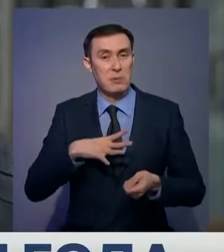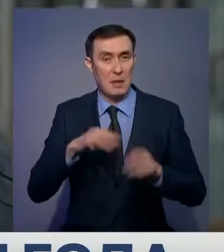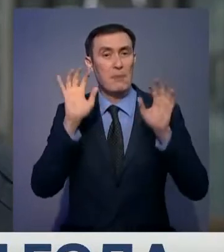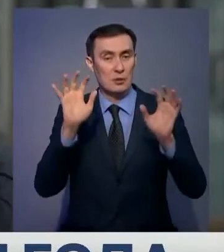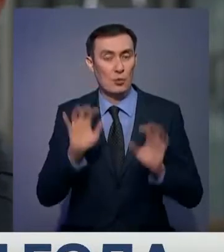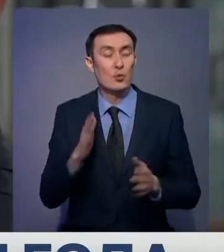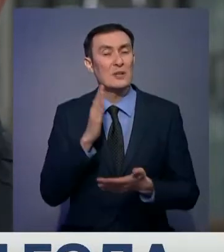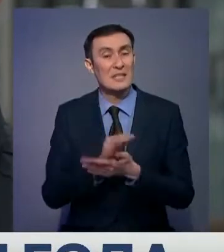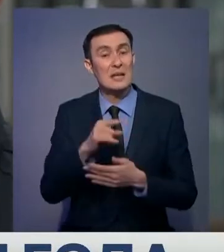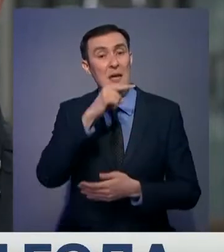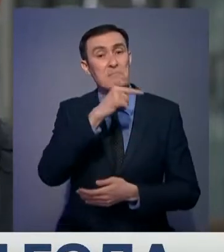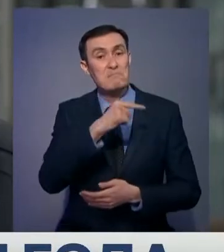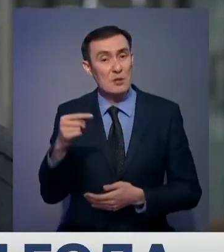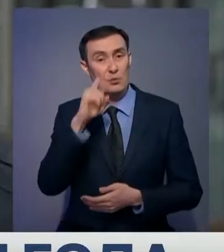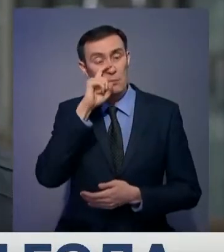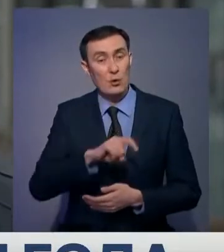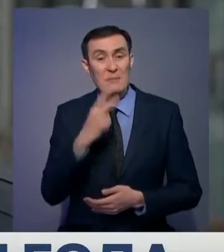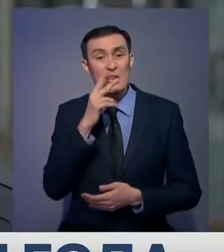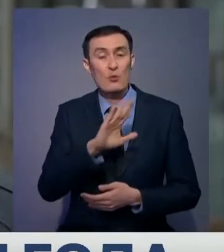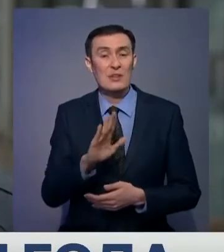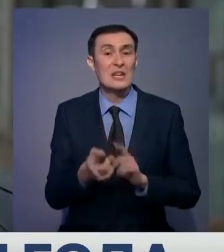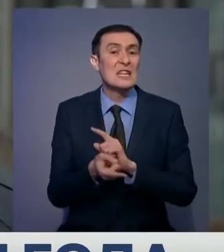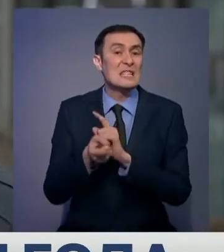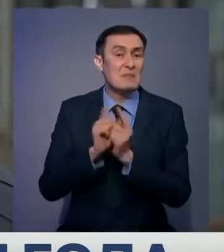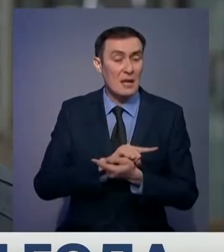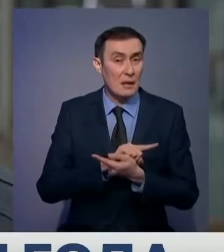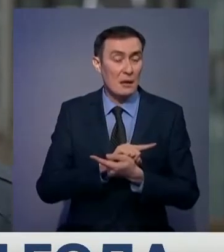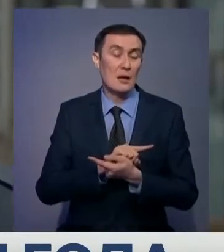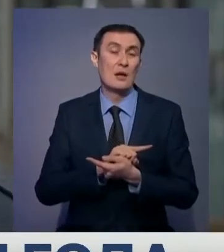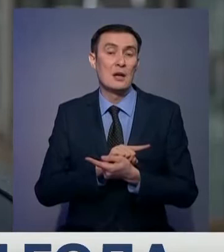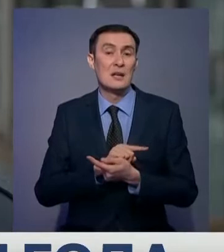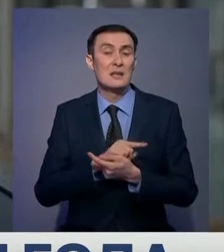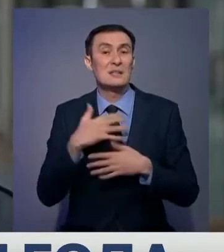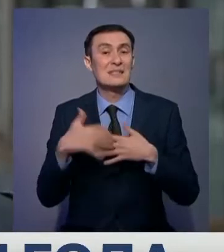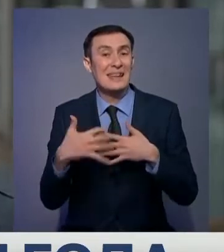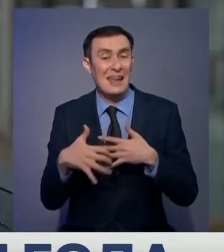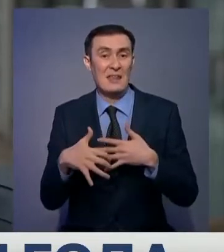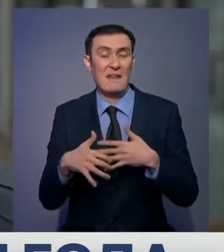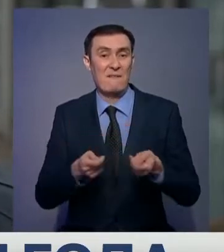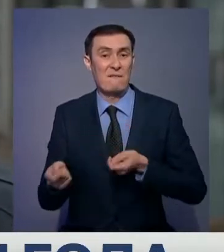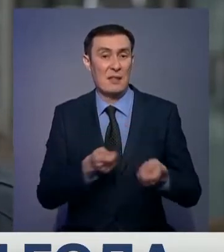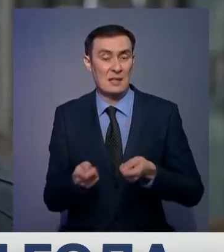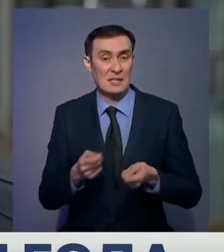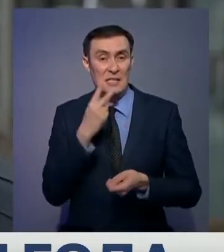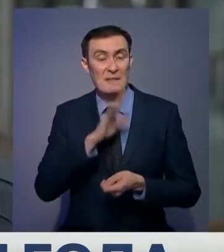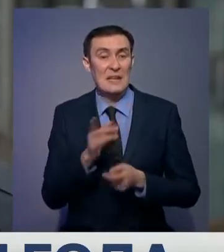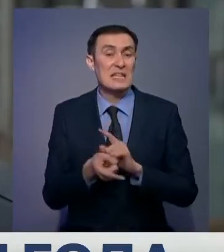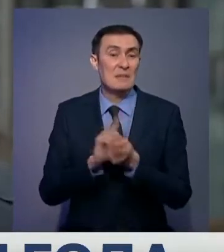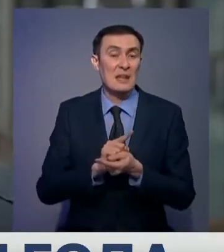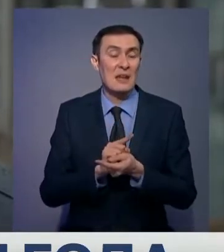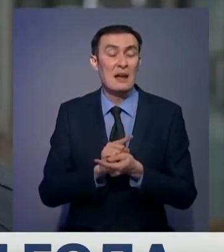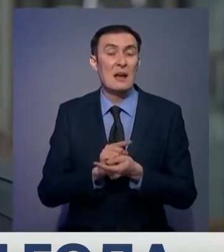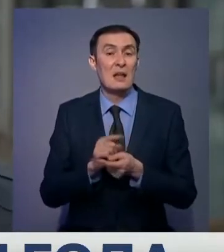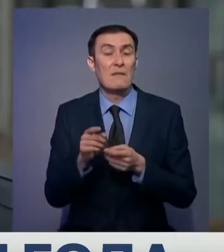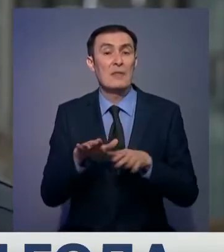один и негативный момент. Мы не увидели существенное изменение средней ветви власти и не увидели существенное изменение местных